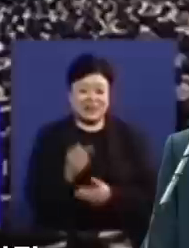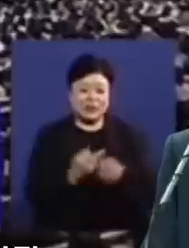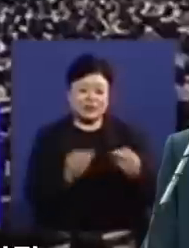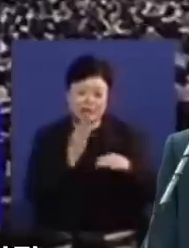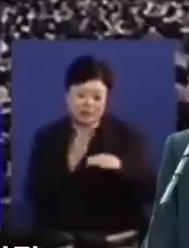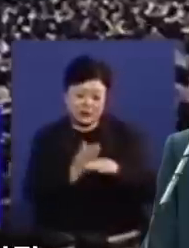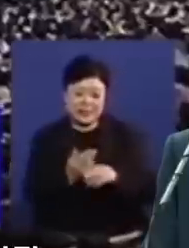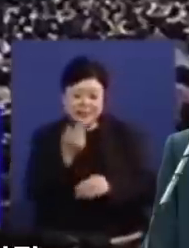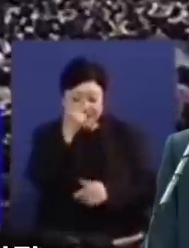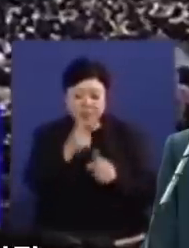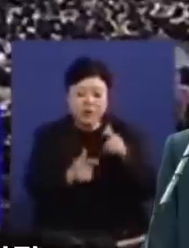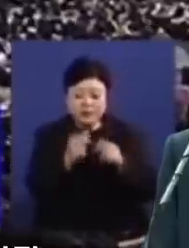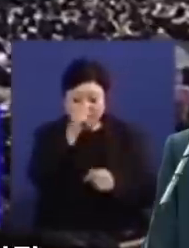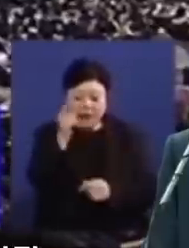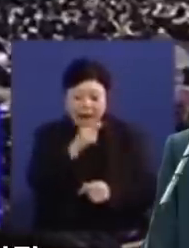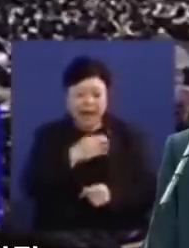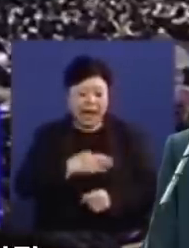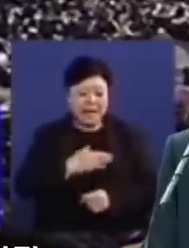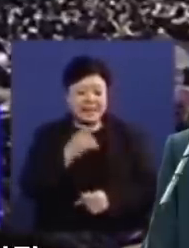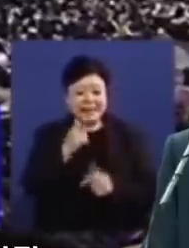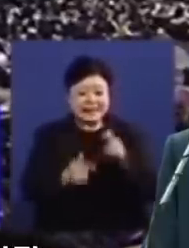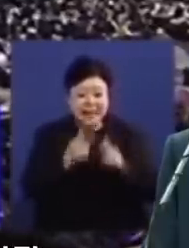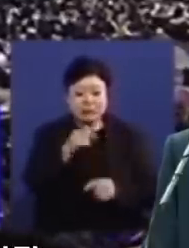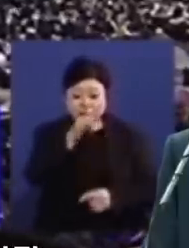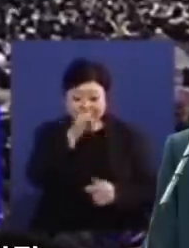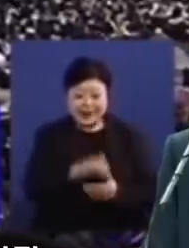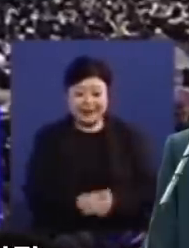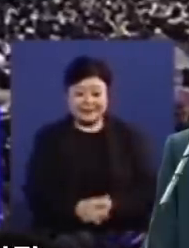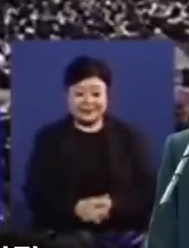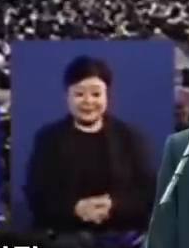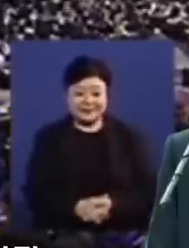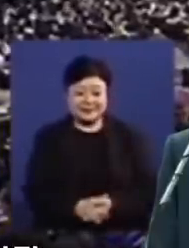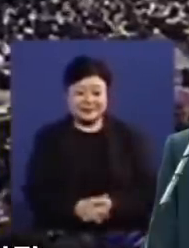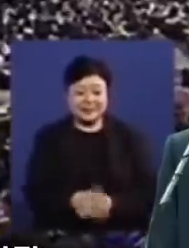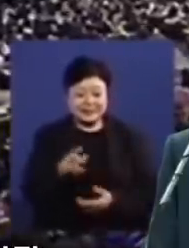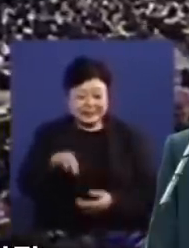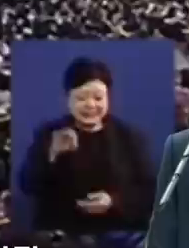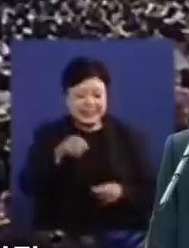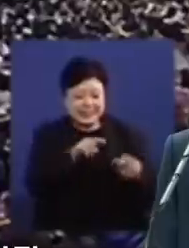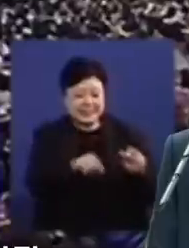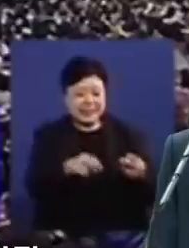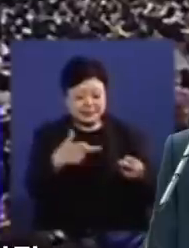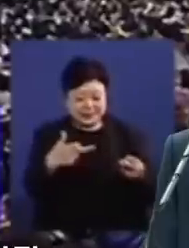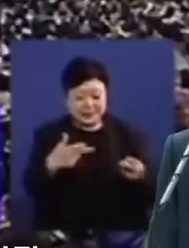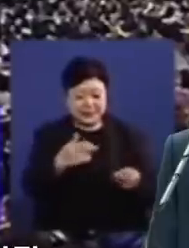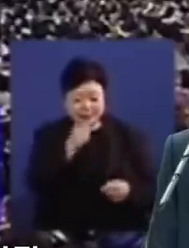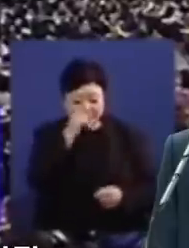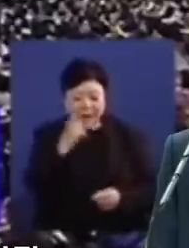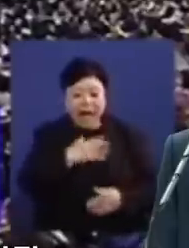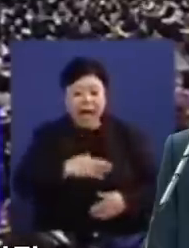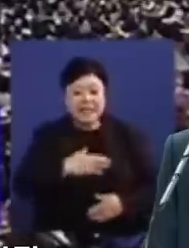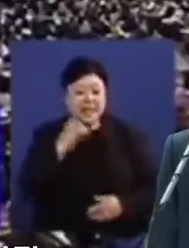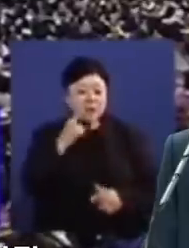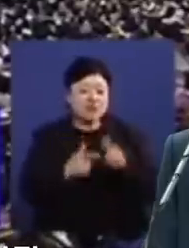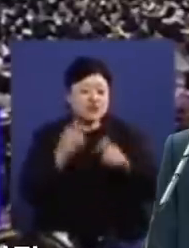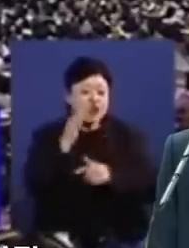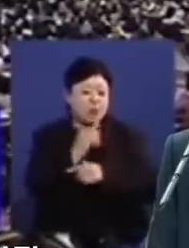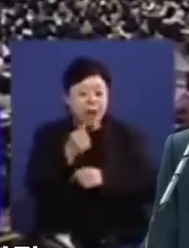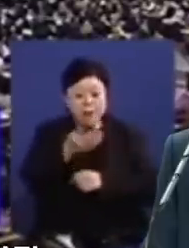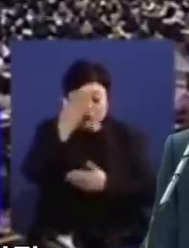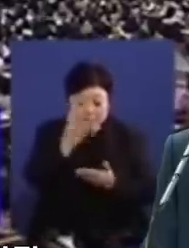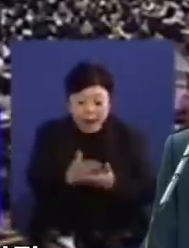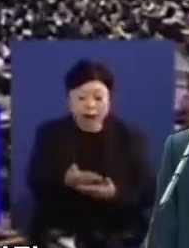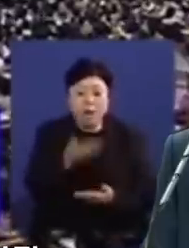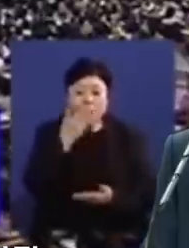가운데는 생명나무와 선악을 알게 하는 나무도 있더라. 창세기 2장 17절에 선악을 알게 하는 나무의 열매는 먹지 말라. 내가